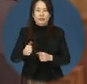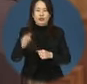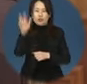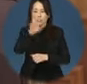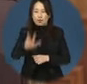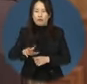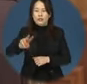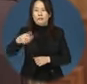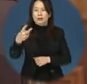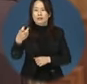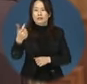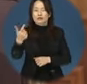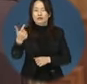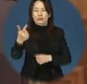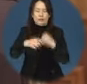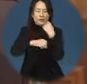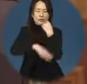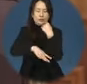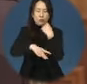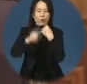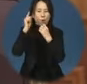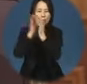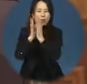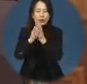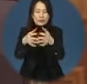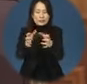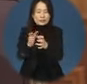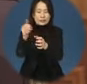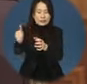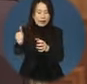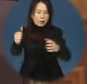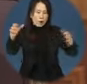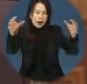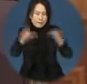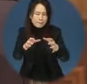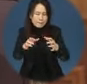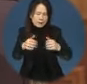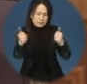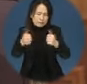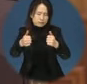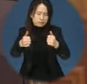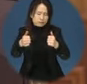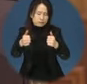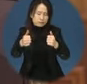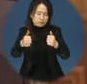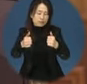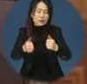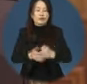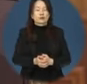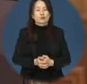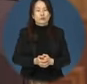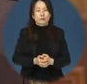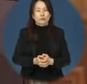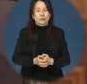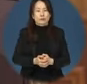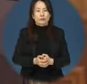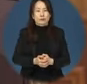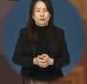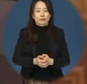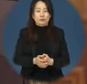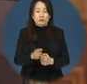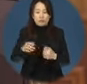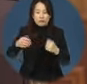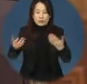e120 6개 정도의 기초자치단체장 분들하고 또 회의를 해서 에 굉장히 이게 효율적이고 또 실제